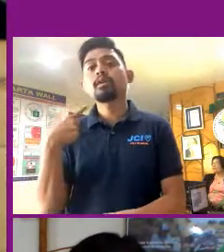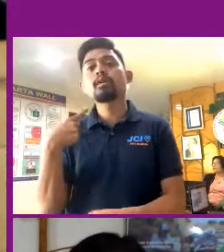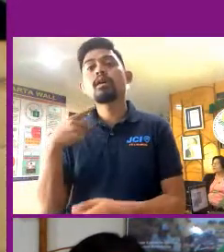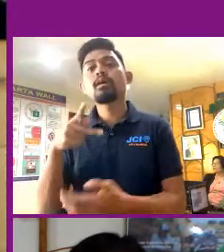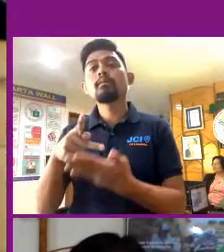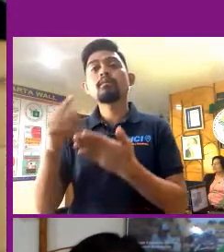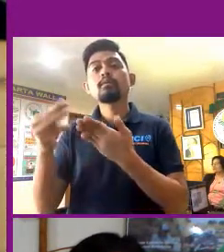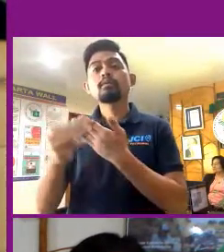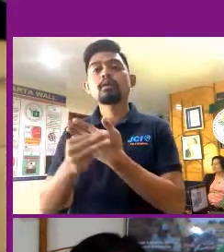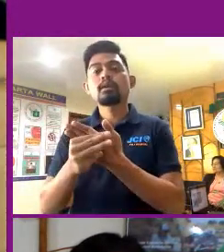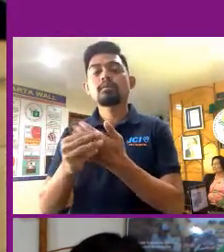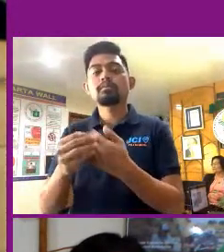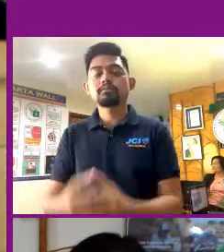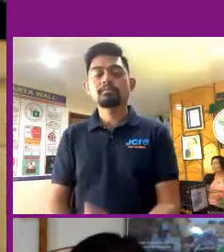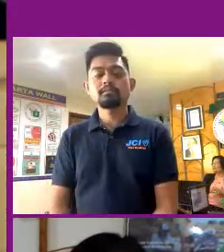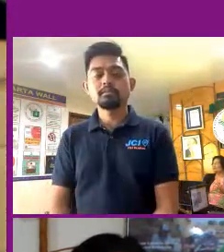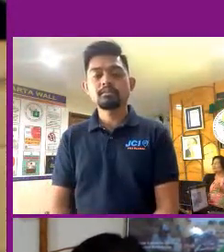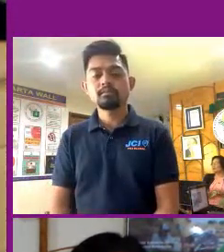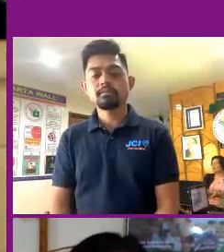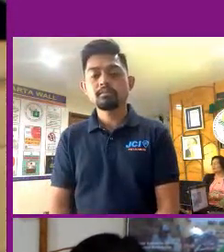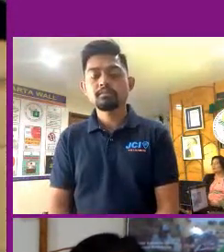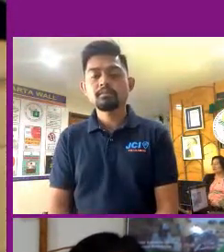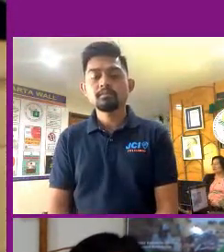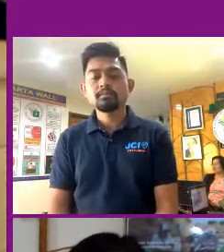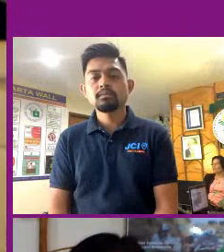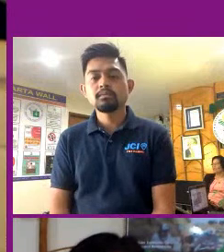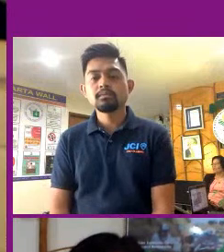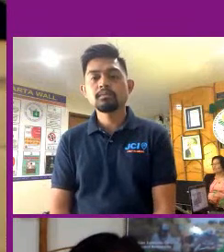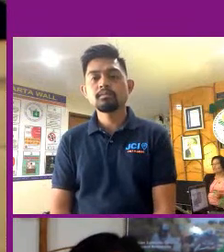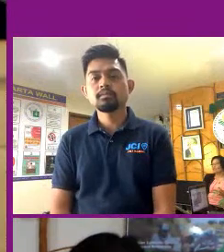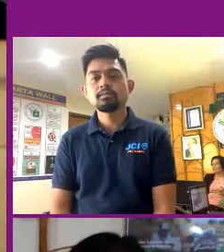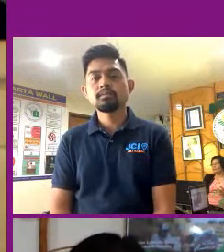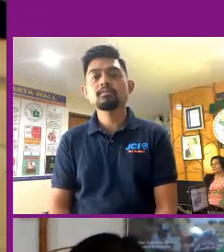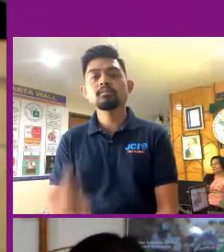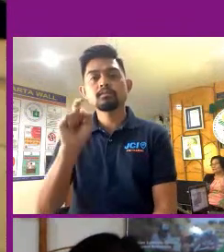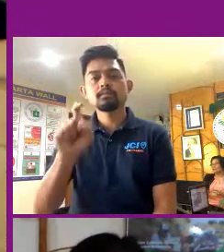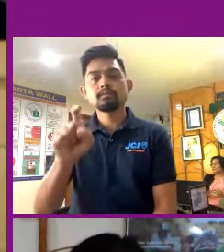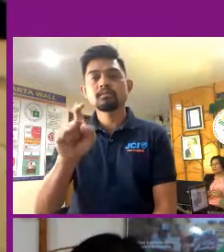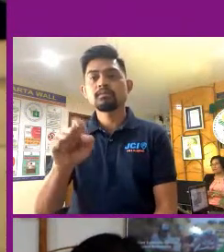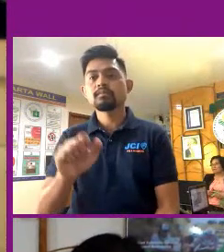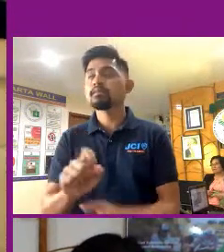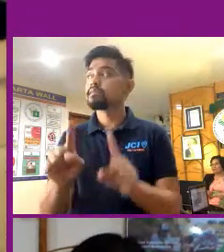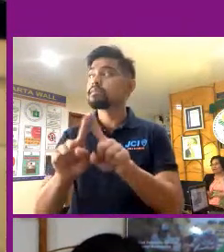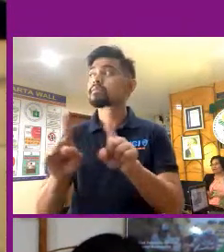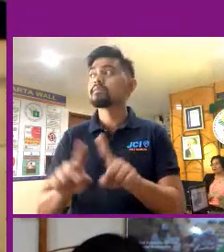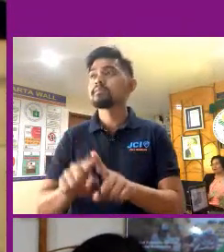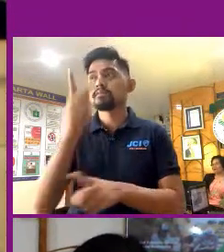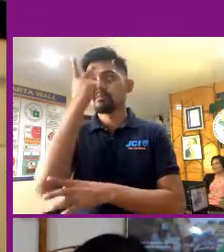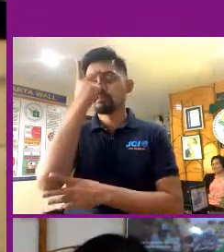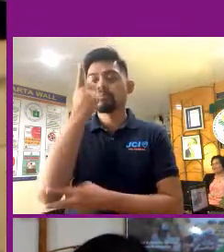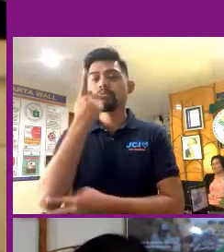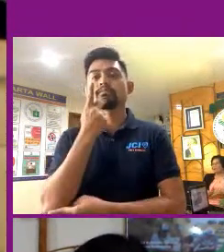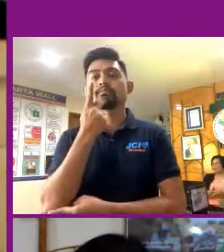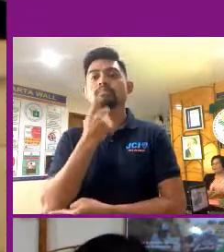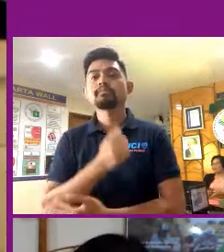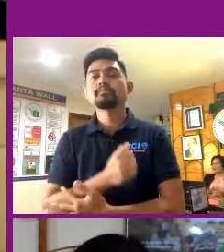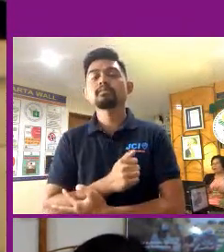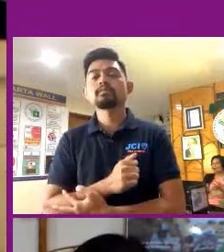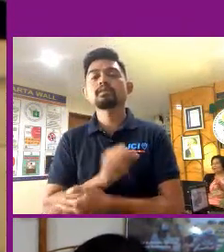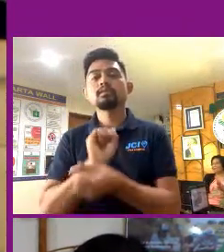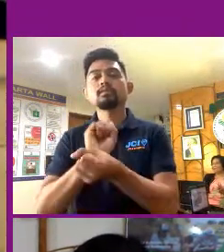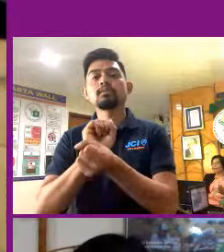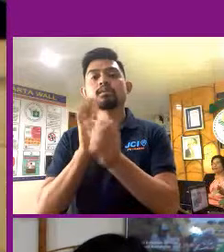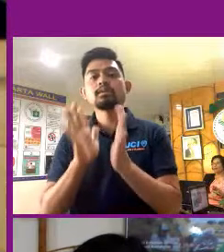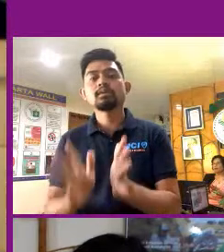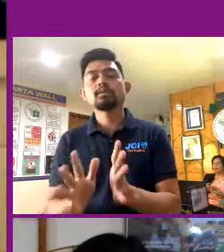kasi yung participation and monitoring. So dapat kasi as parents or as workers na